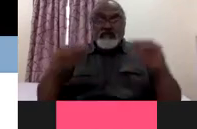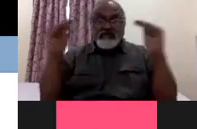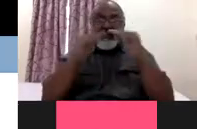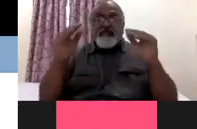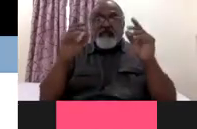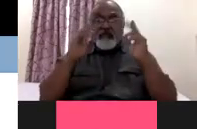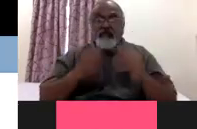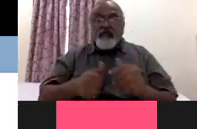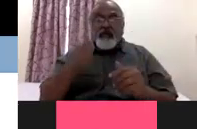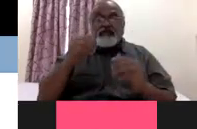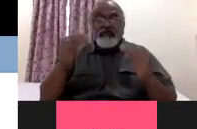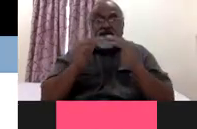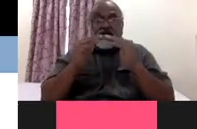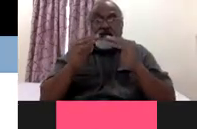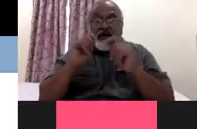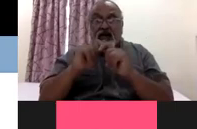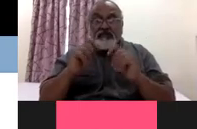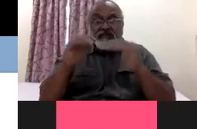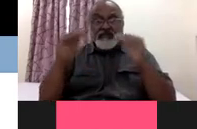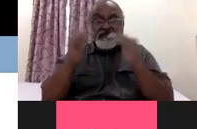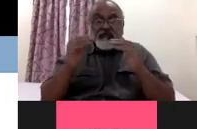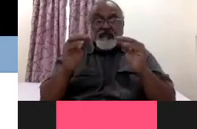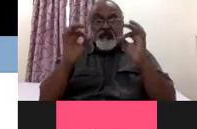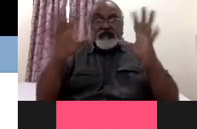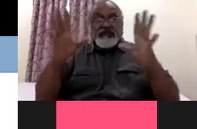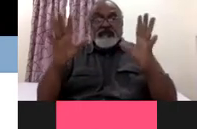ओके, सो आई होप दैट क्लैरिफाइज द